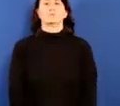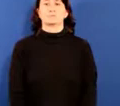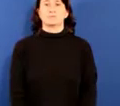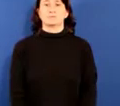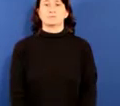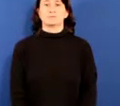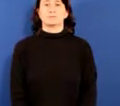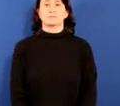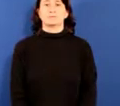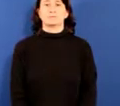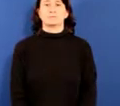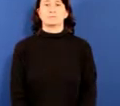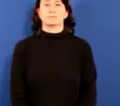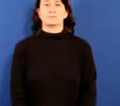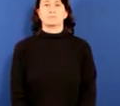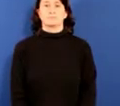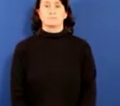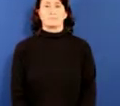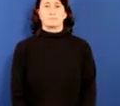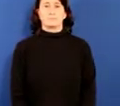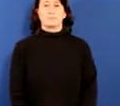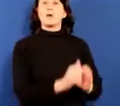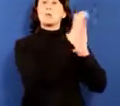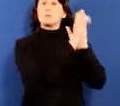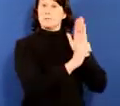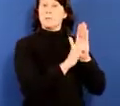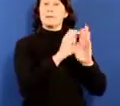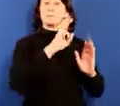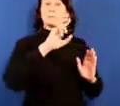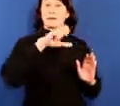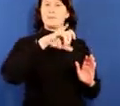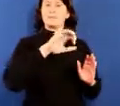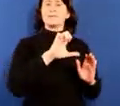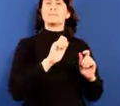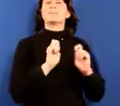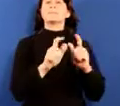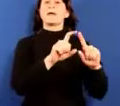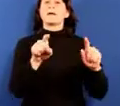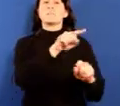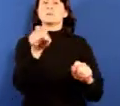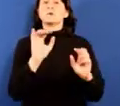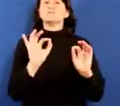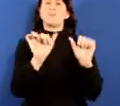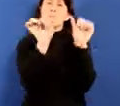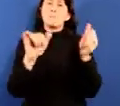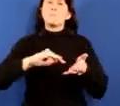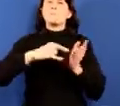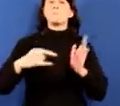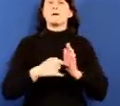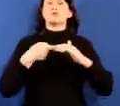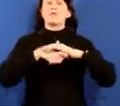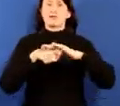horrek enpresen kudeaketa hobetzeko metodologia eskaintzen du eta enpresa txiki eta ertainentzat beren beregi diseinaturik dago.